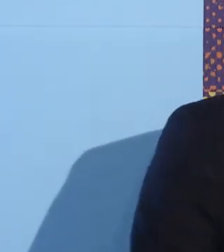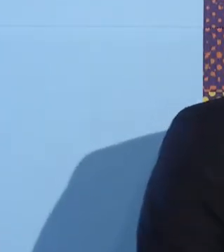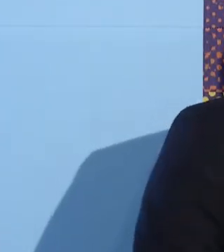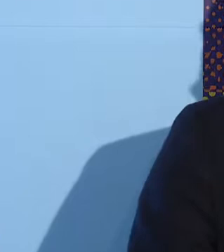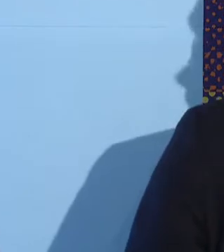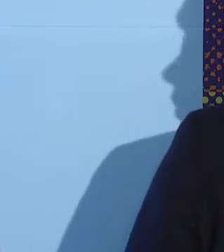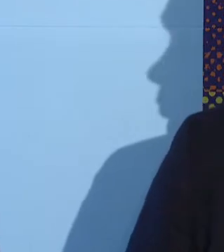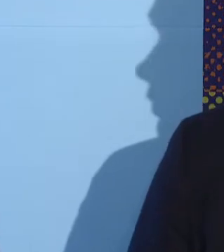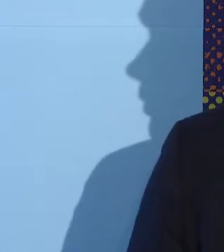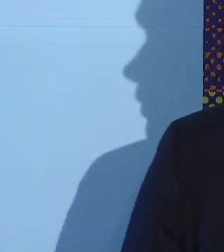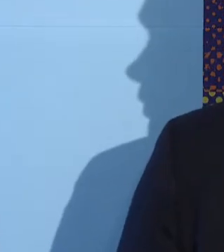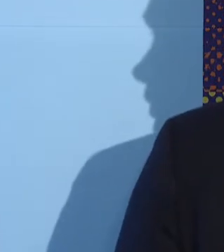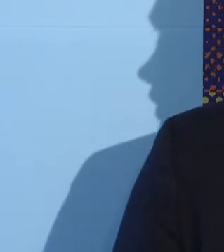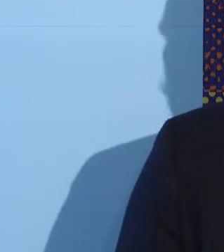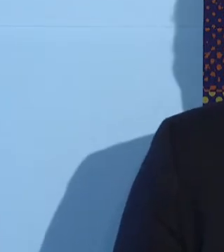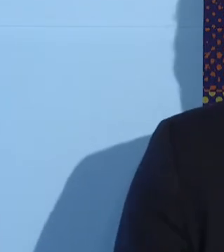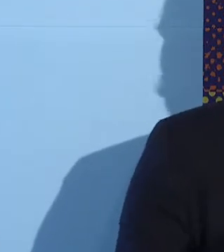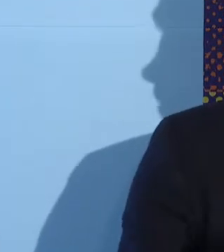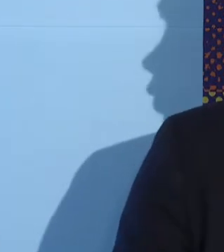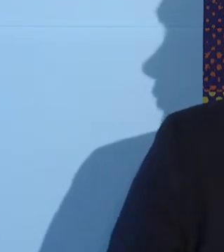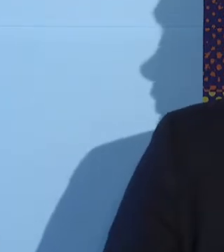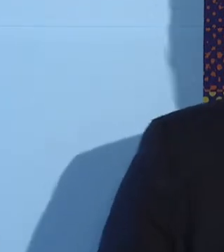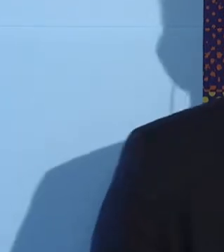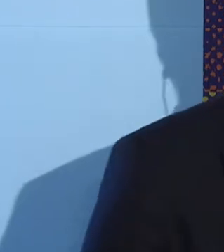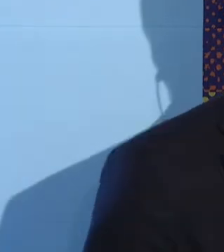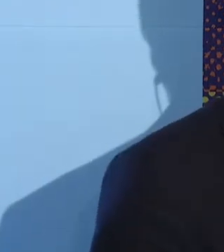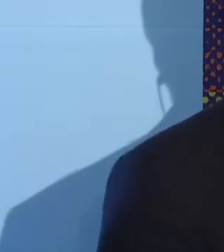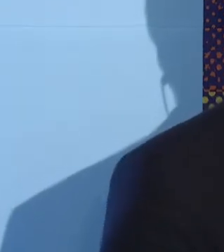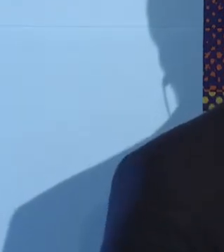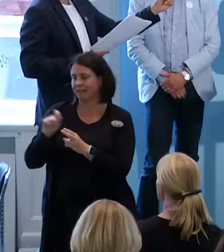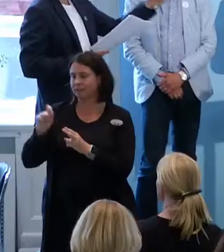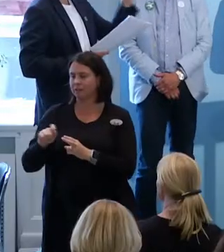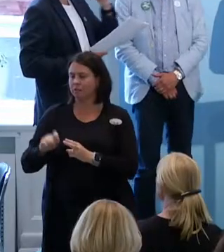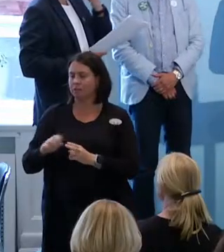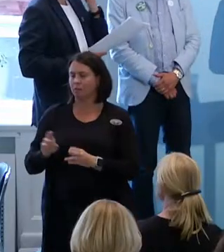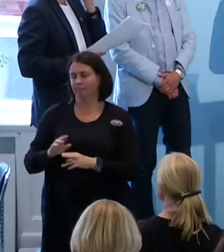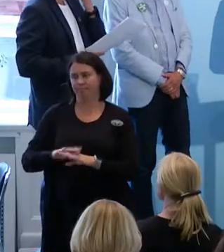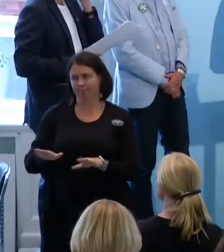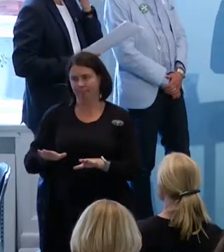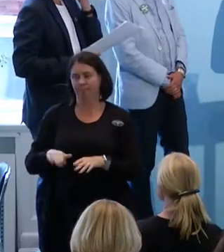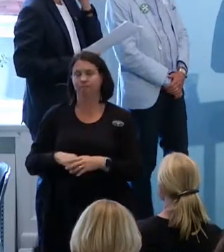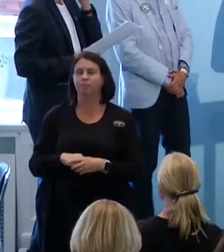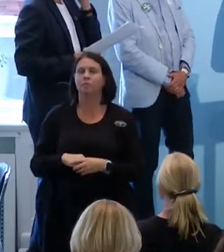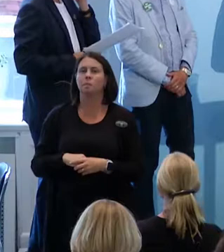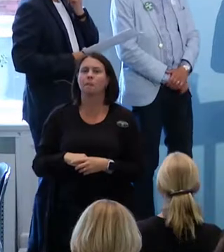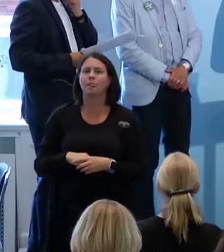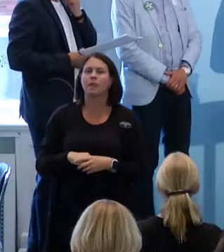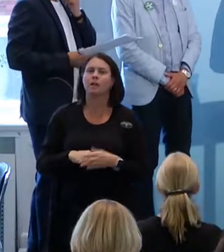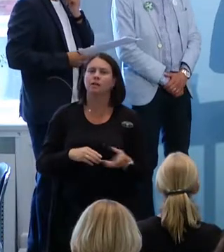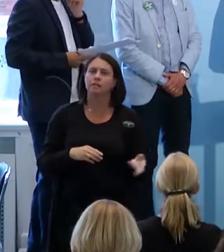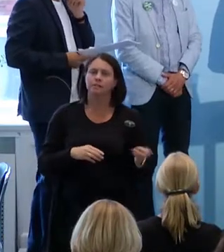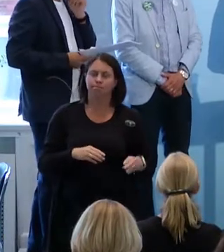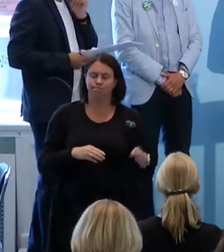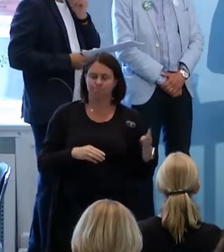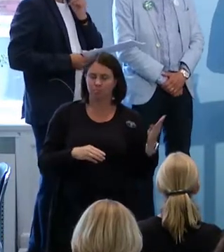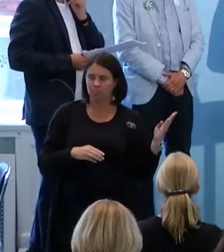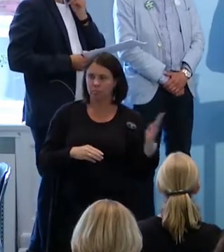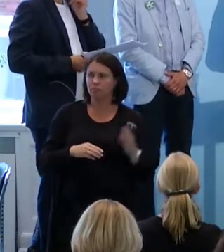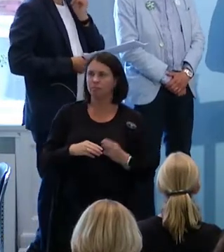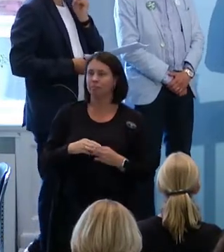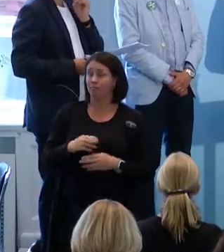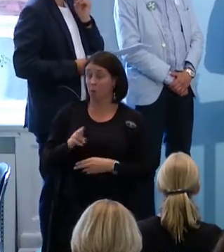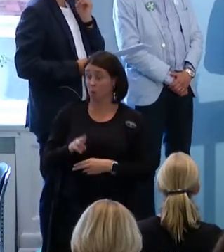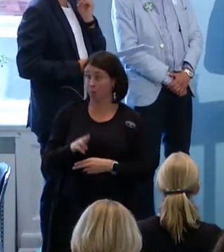man kanske inte bara ska vara fokuserad på att checka av den och så. Märta, sen Per. Ja, men mycket